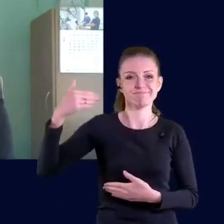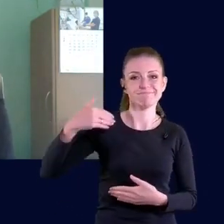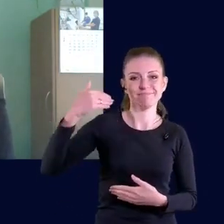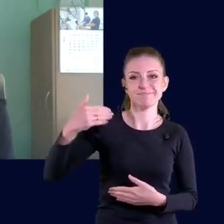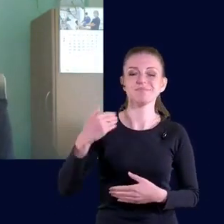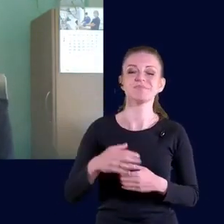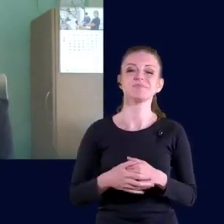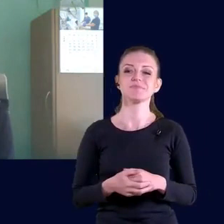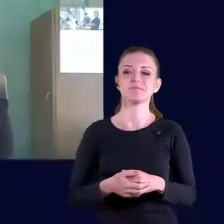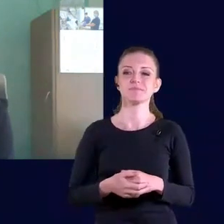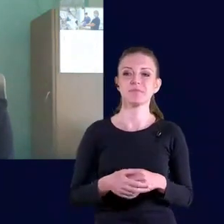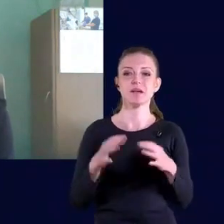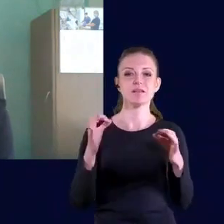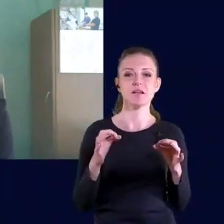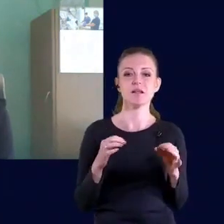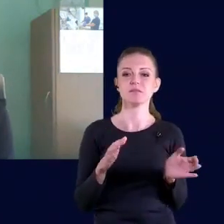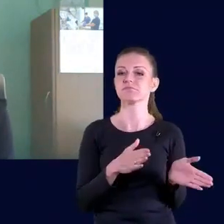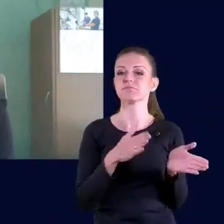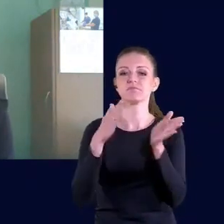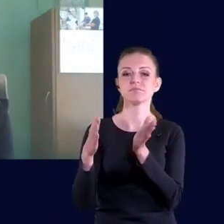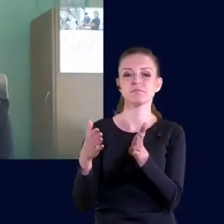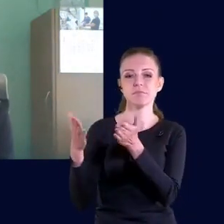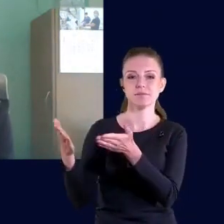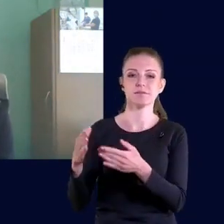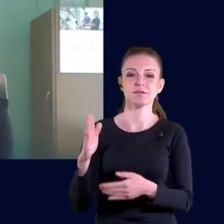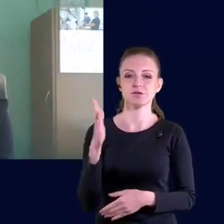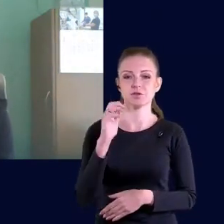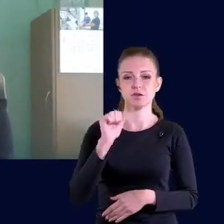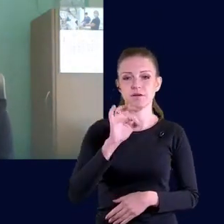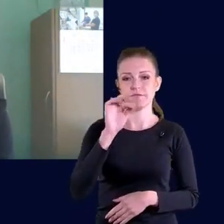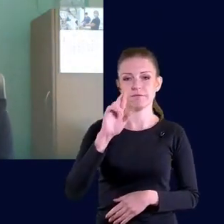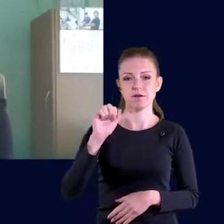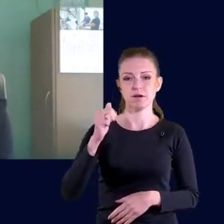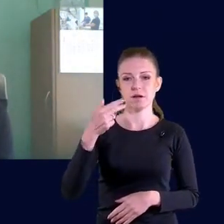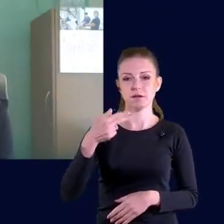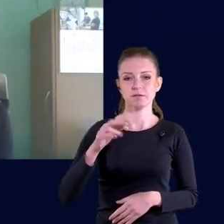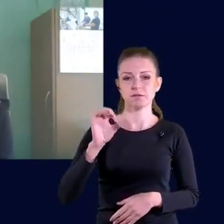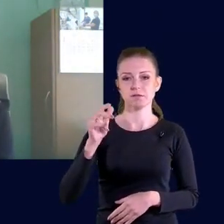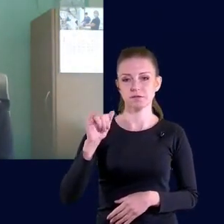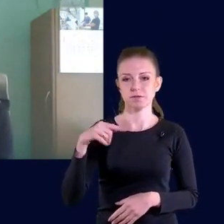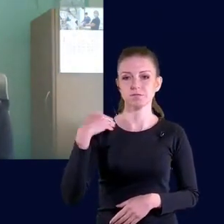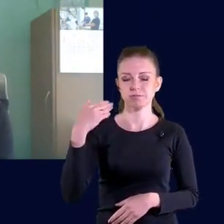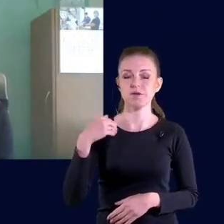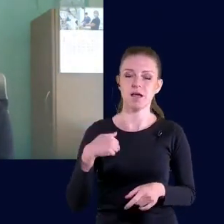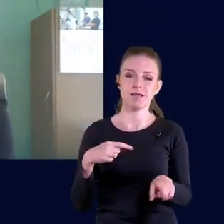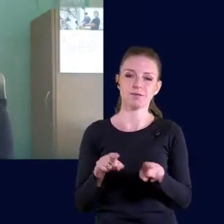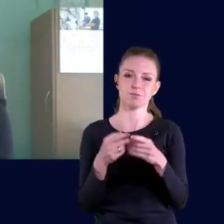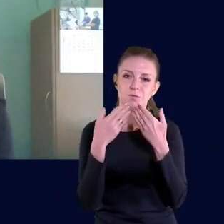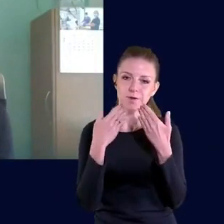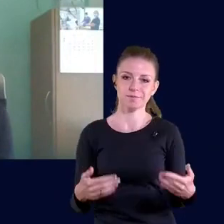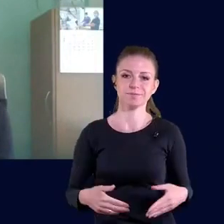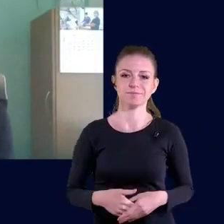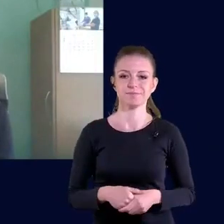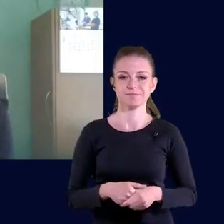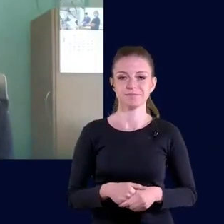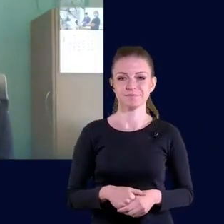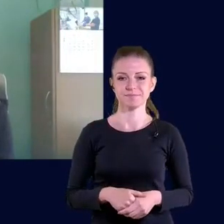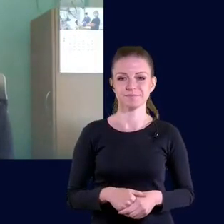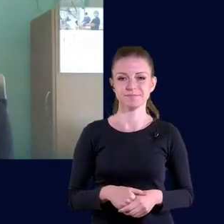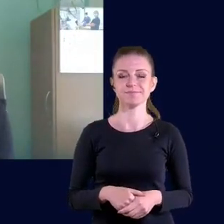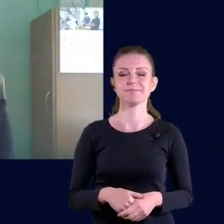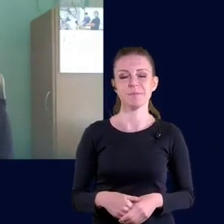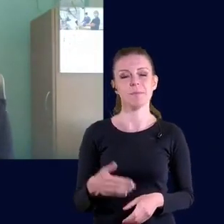tego drugiego dnia oddaję głos panu doktorowi szatańskie mu bardzo Państwu dziękując to